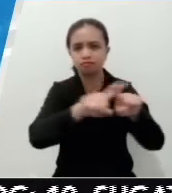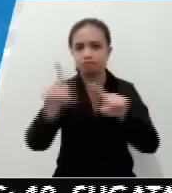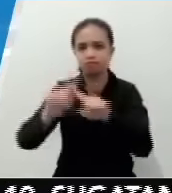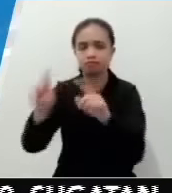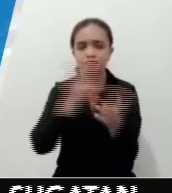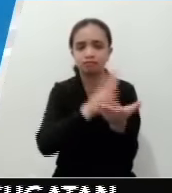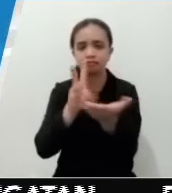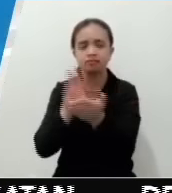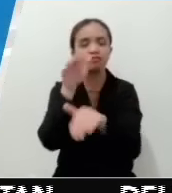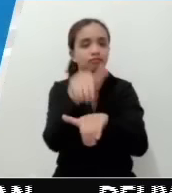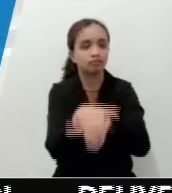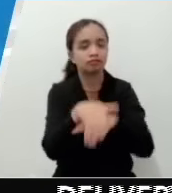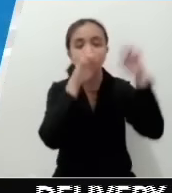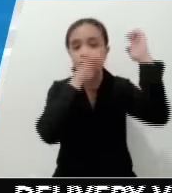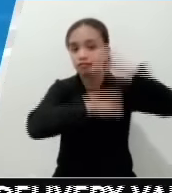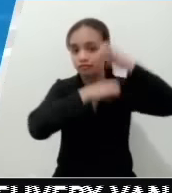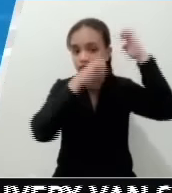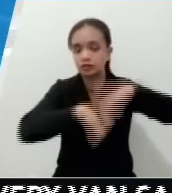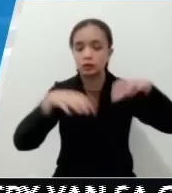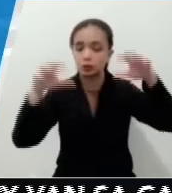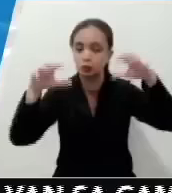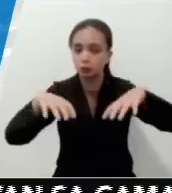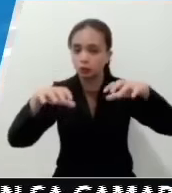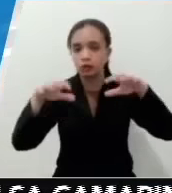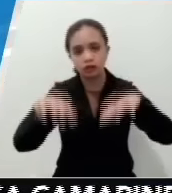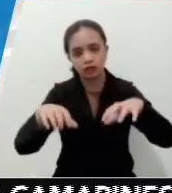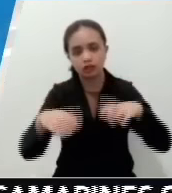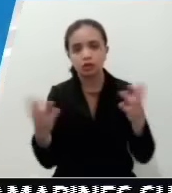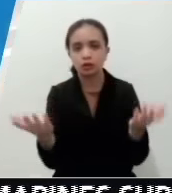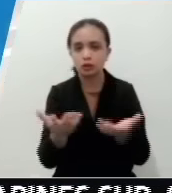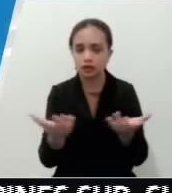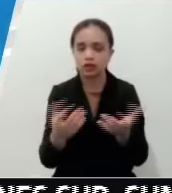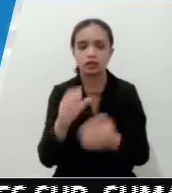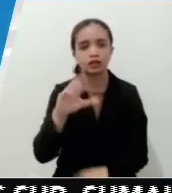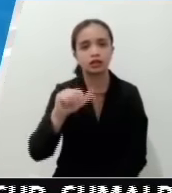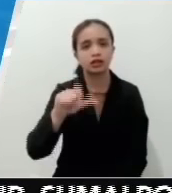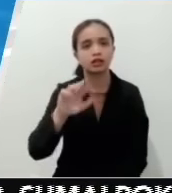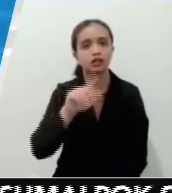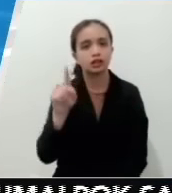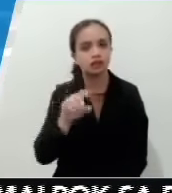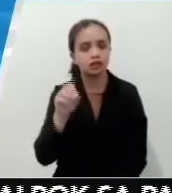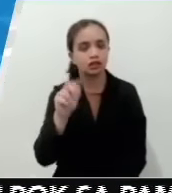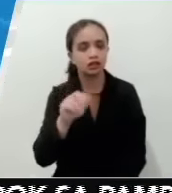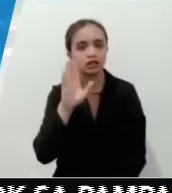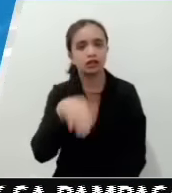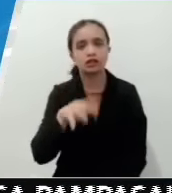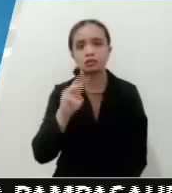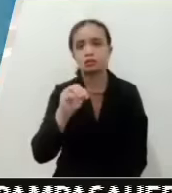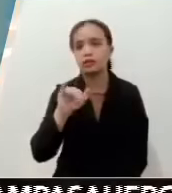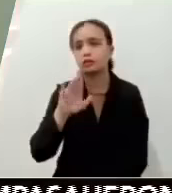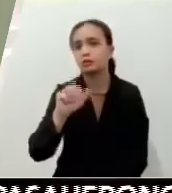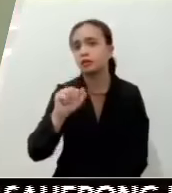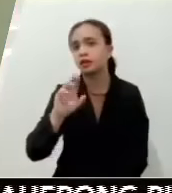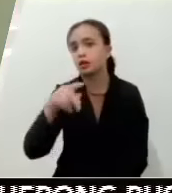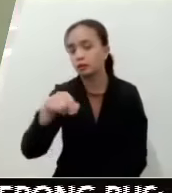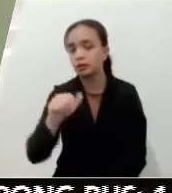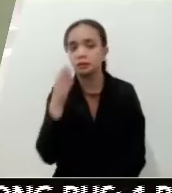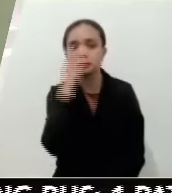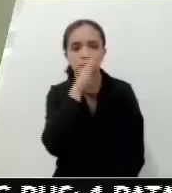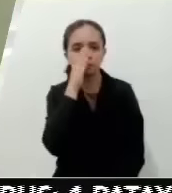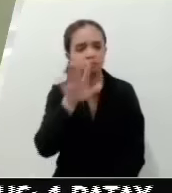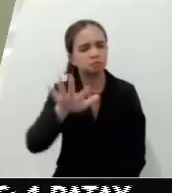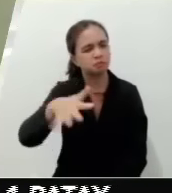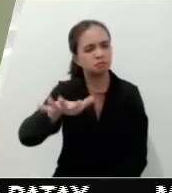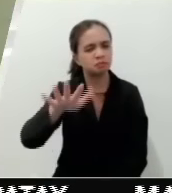inaasahan naman ang light to moderate rains sa ilang bahagi ng calabarzon MIMAROPA at Bicol Region at mababa naman ang tansa ng ulan sa